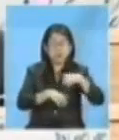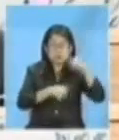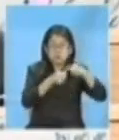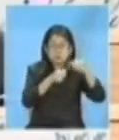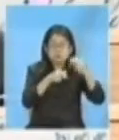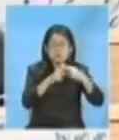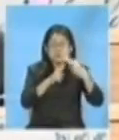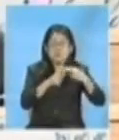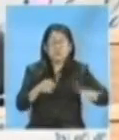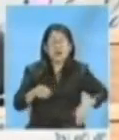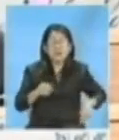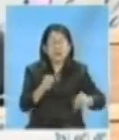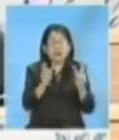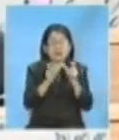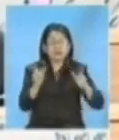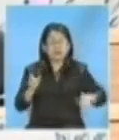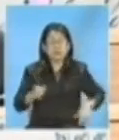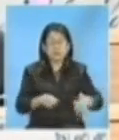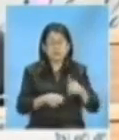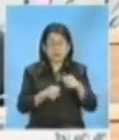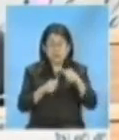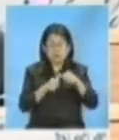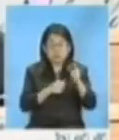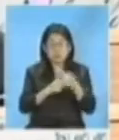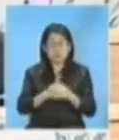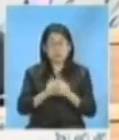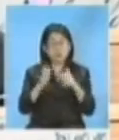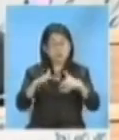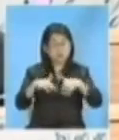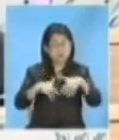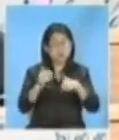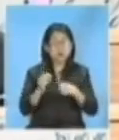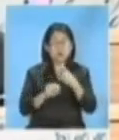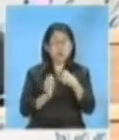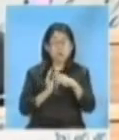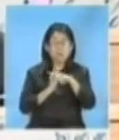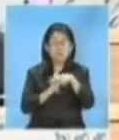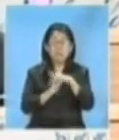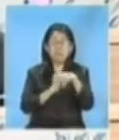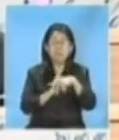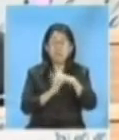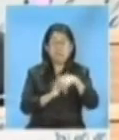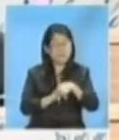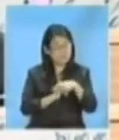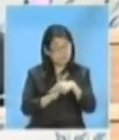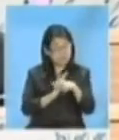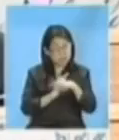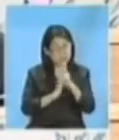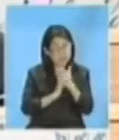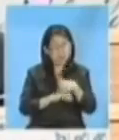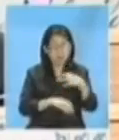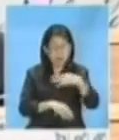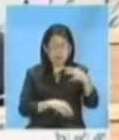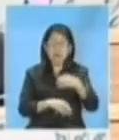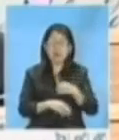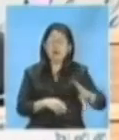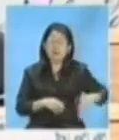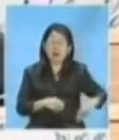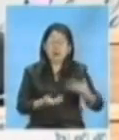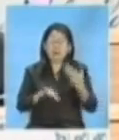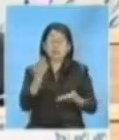คนี้ไปว่าหมาว่าลงแต่ประชาชนชาวพิษณุโลกเลือกหมาอย่างผมเข้ามาท่านจะเรียกผมว่าหมาว่าลงยังไ